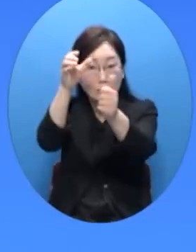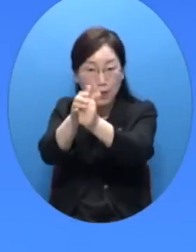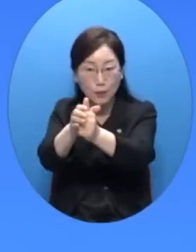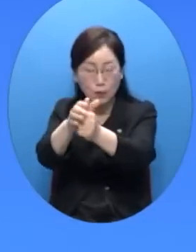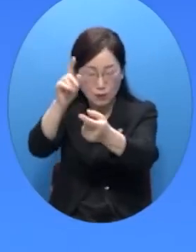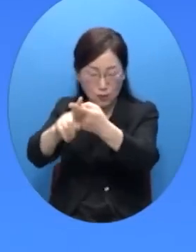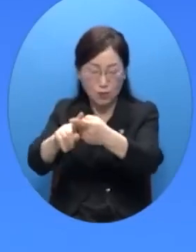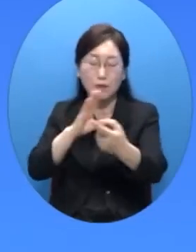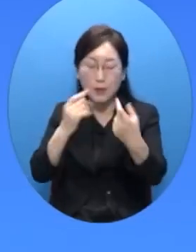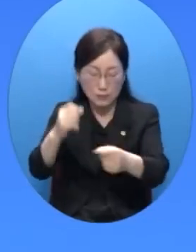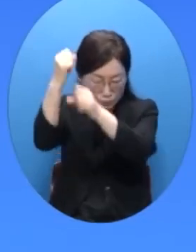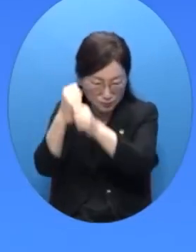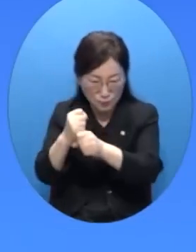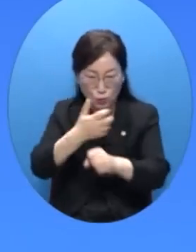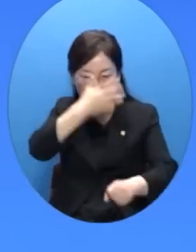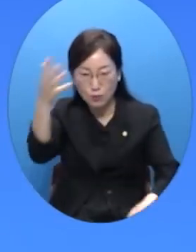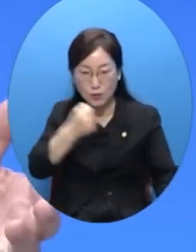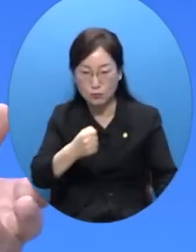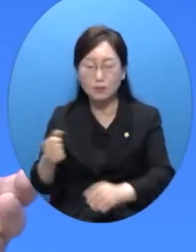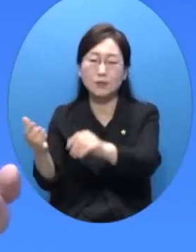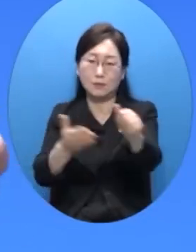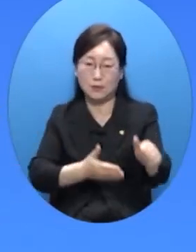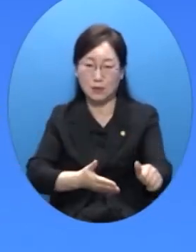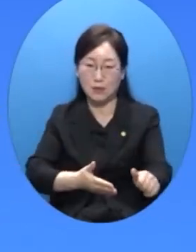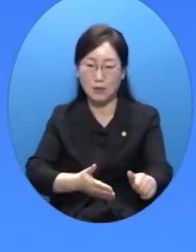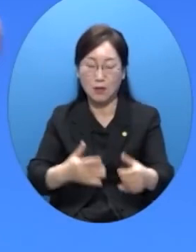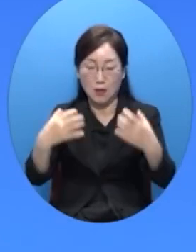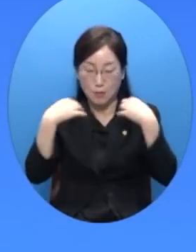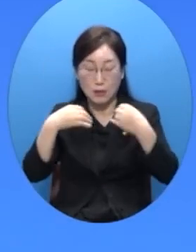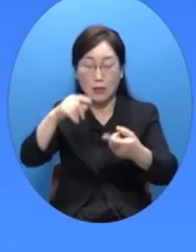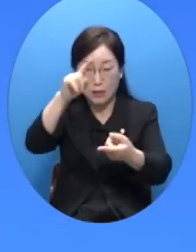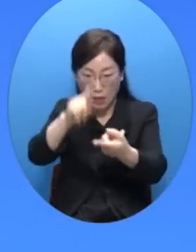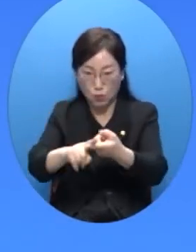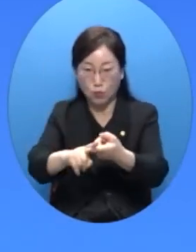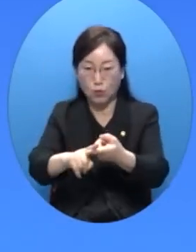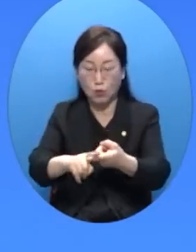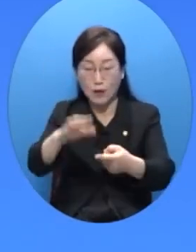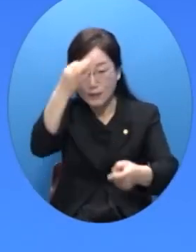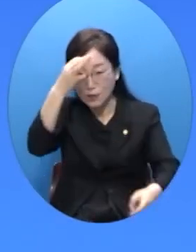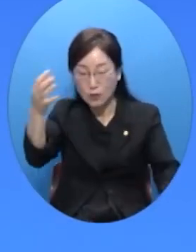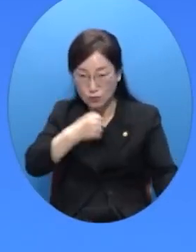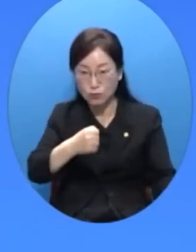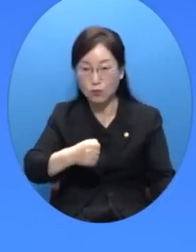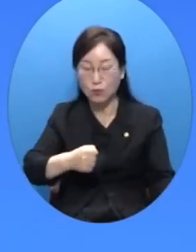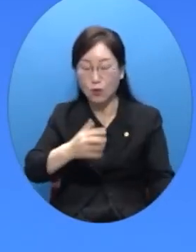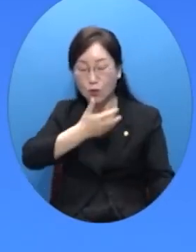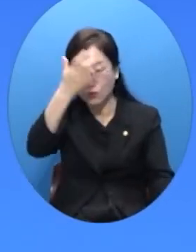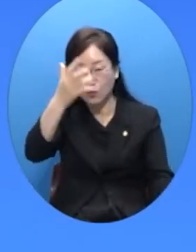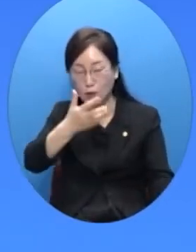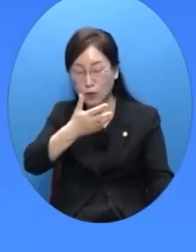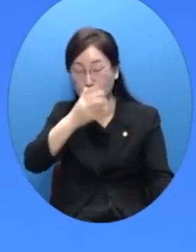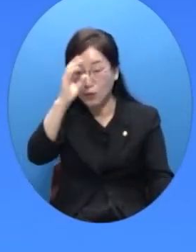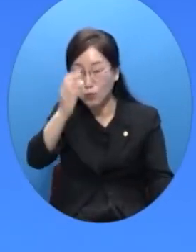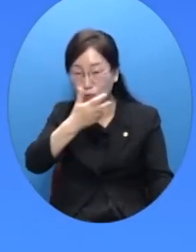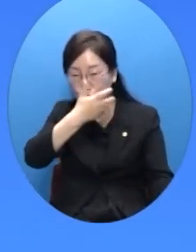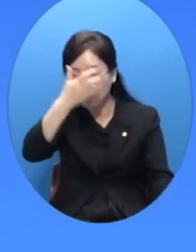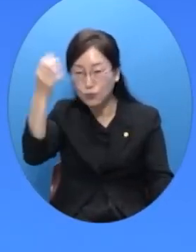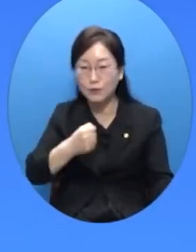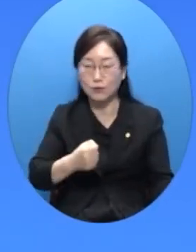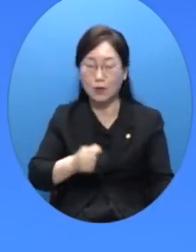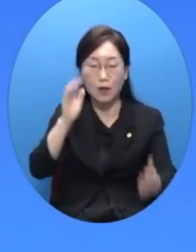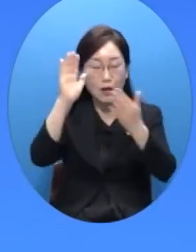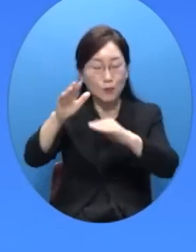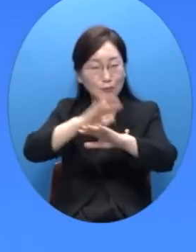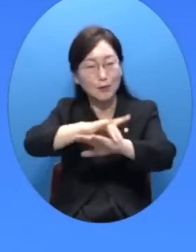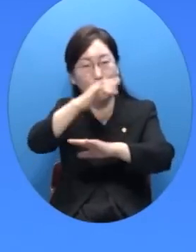붙들어야 됩니다. 꿈을 꿔야 됩니다. 있는 그곳에서 여러분의 각자에게 주신 재능을 가지고 거룩한 꿈을 꾸고 여러분 앞에 다가올